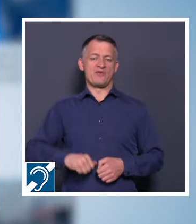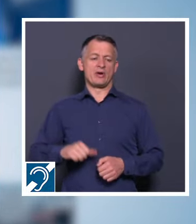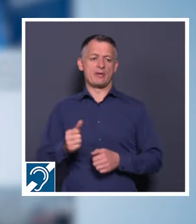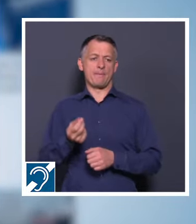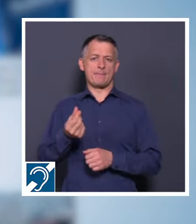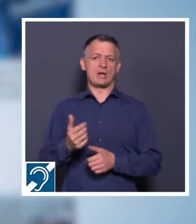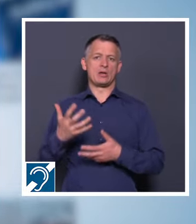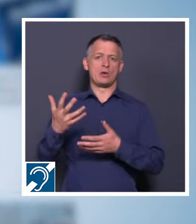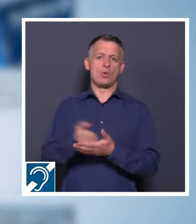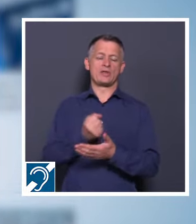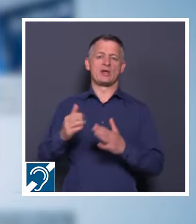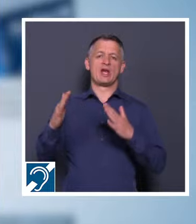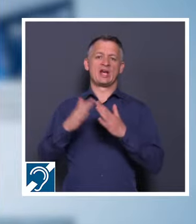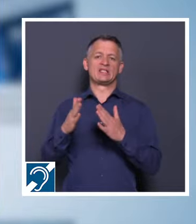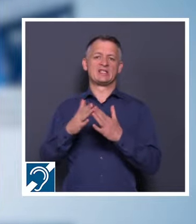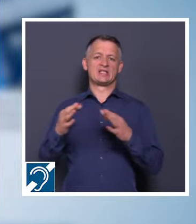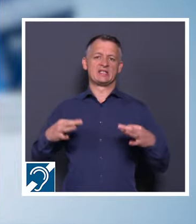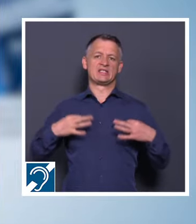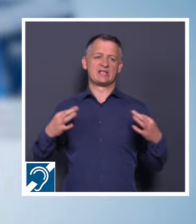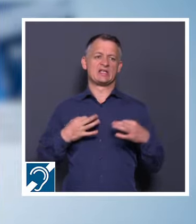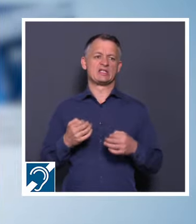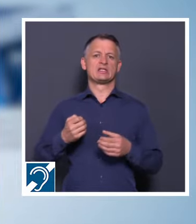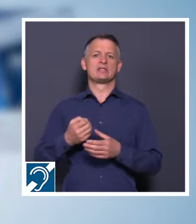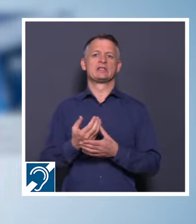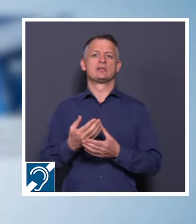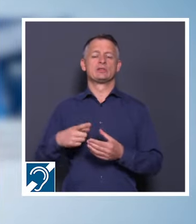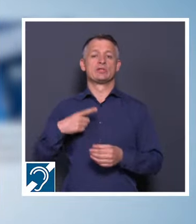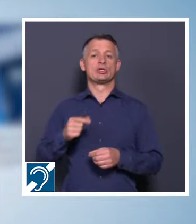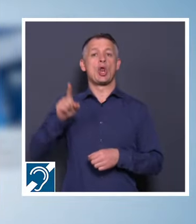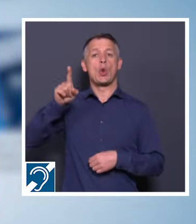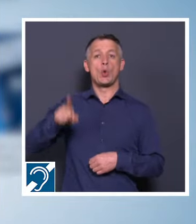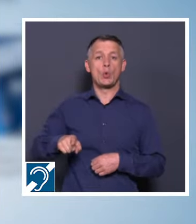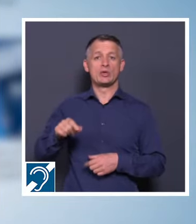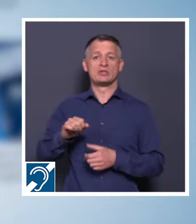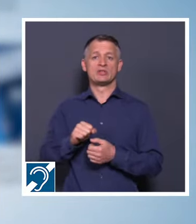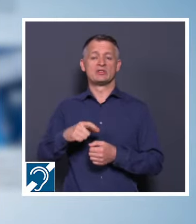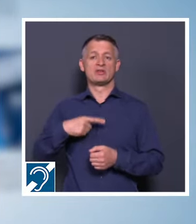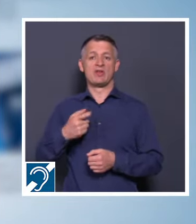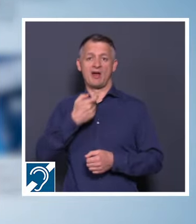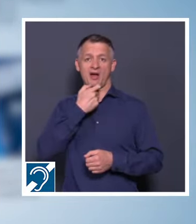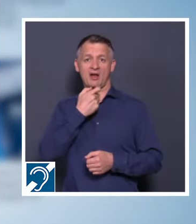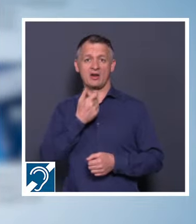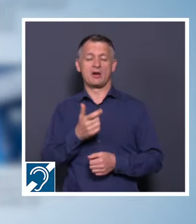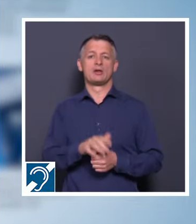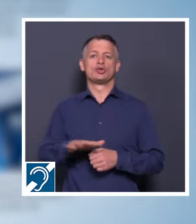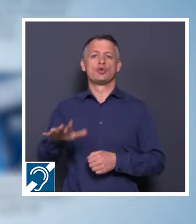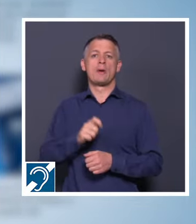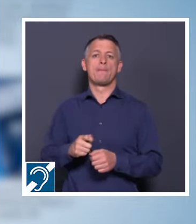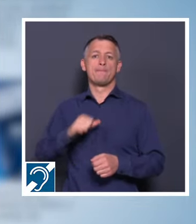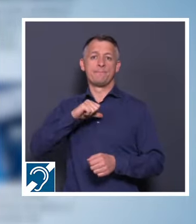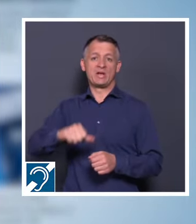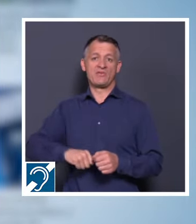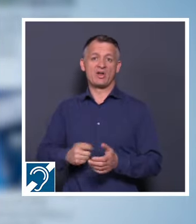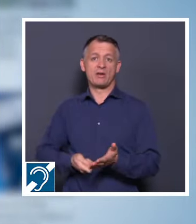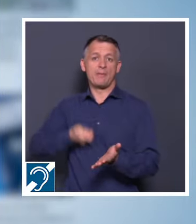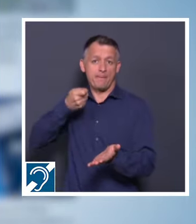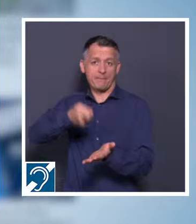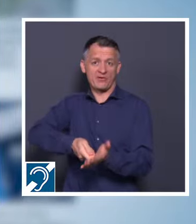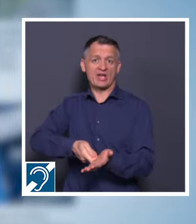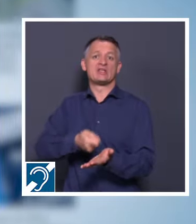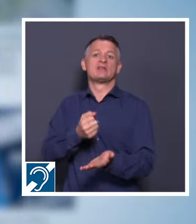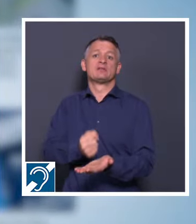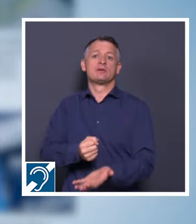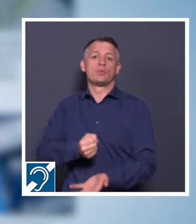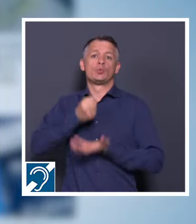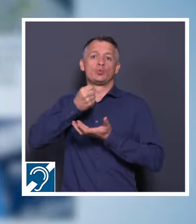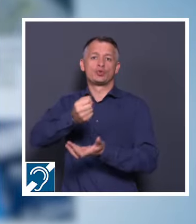de la Casa de Sănătate. Sunt luni, sunt ani în care mediul privat finanțează bugetul de stat,